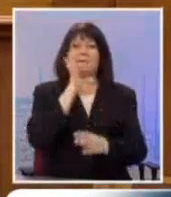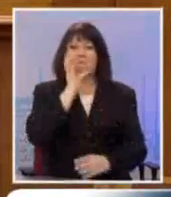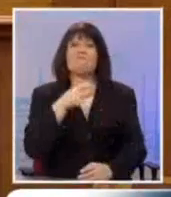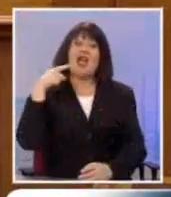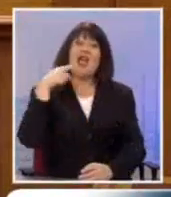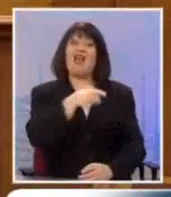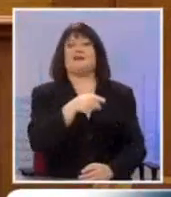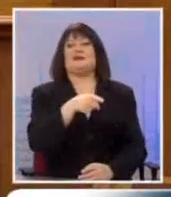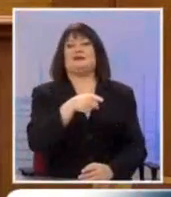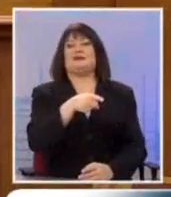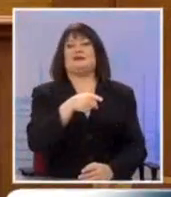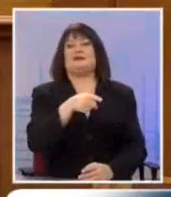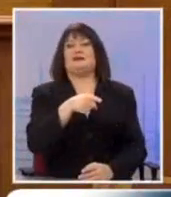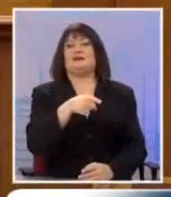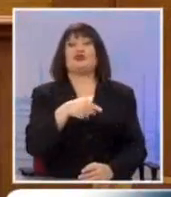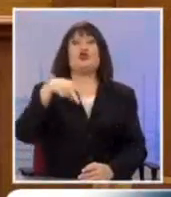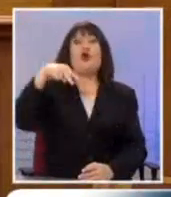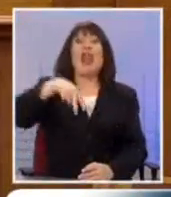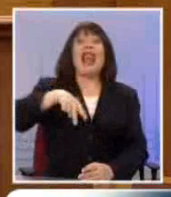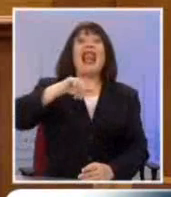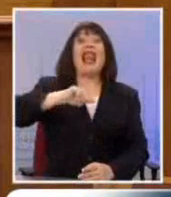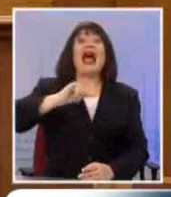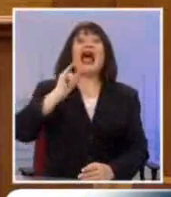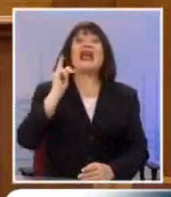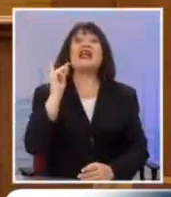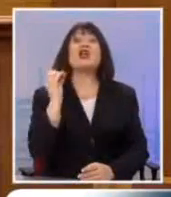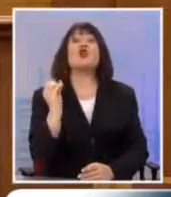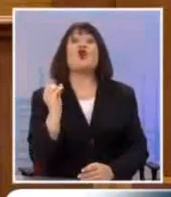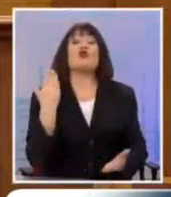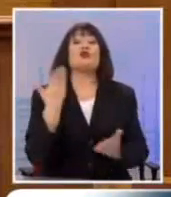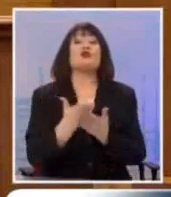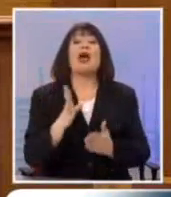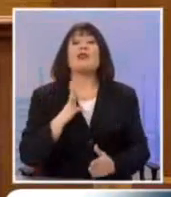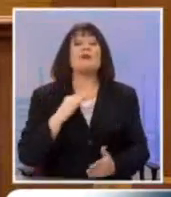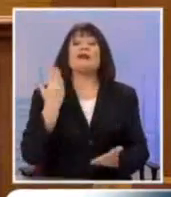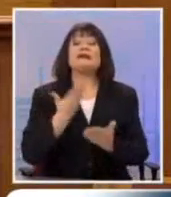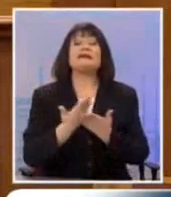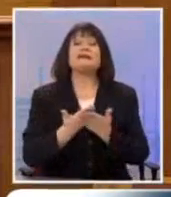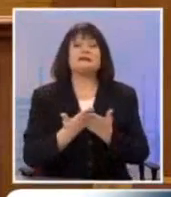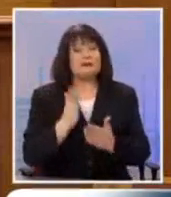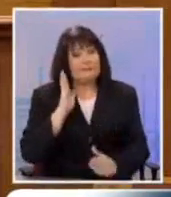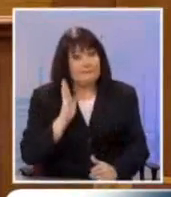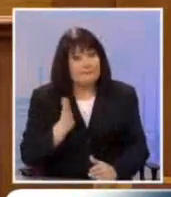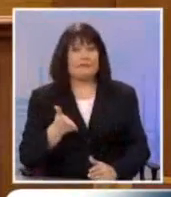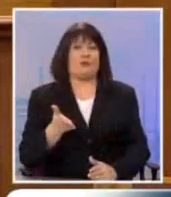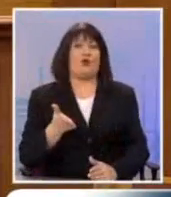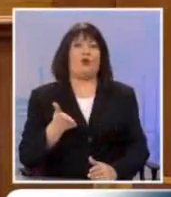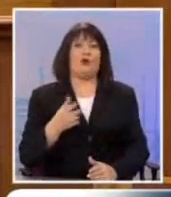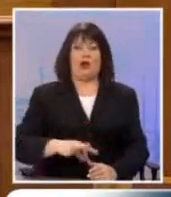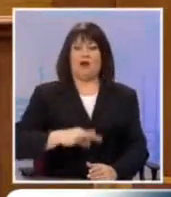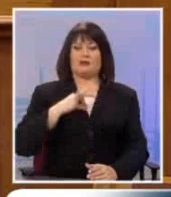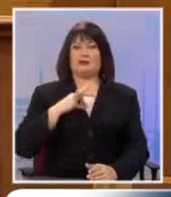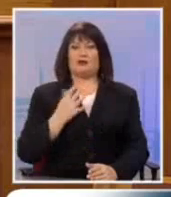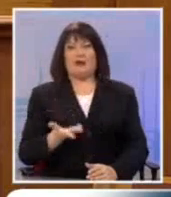κάνετε επίθεση στο λαϊκό, σε ό,τι είναι το λαϊκό αίτημα. Ένα λαϊκό αίτημα να μπορεί να ζει με